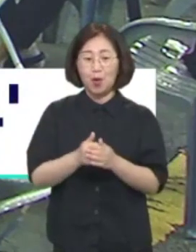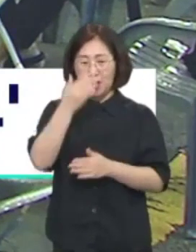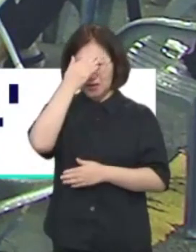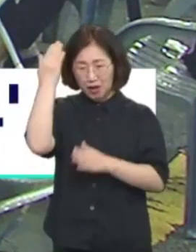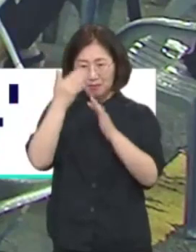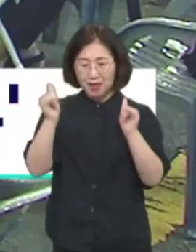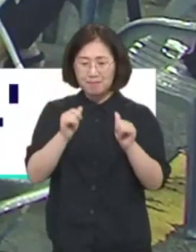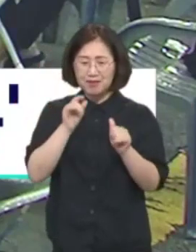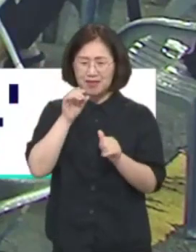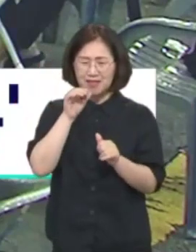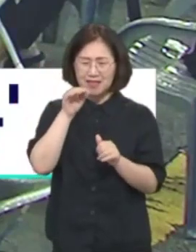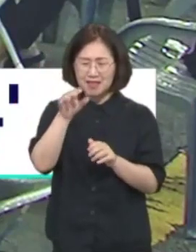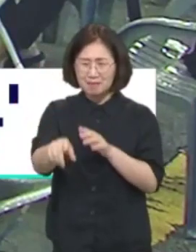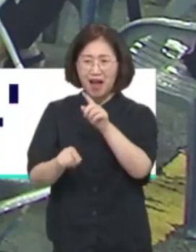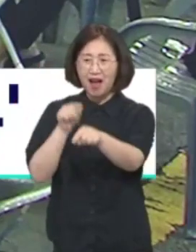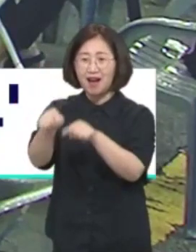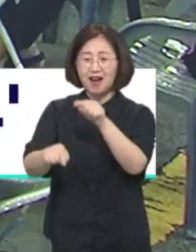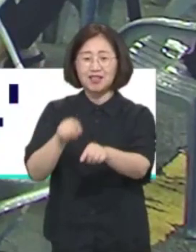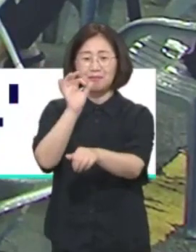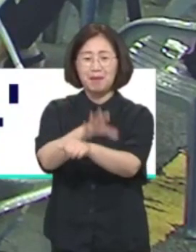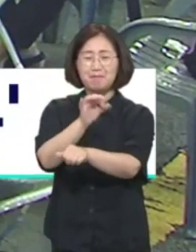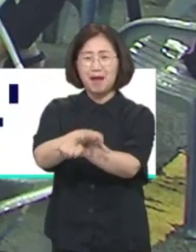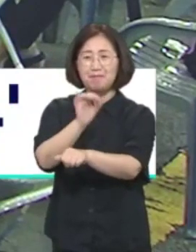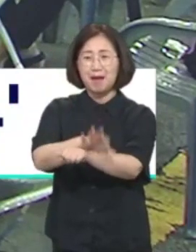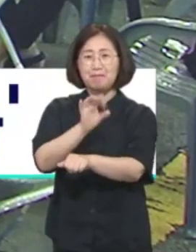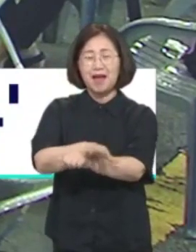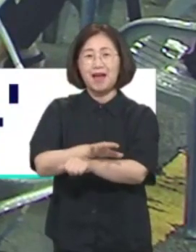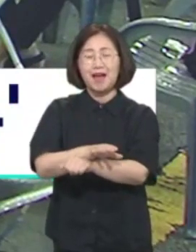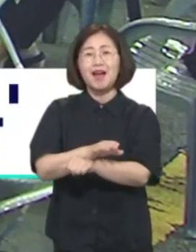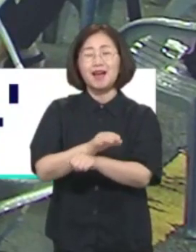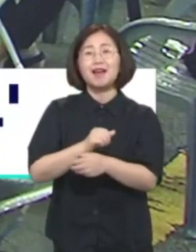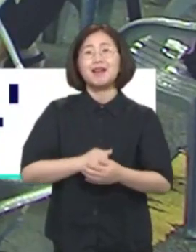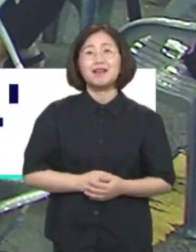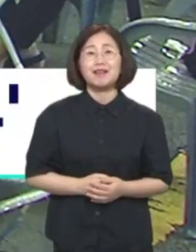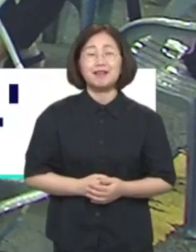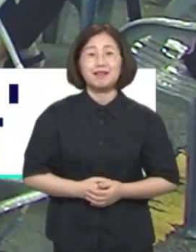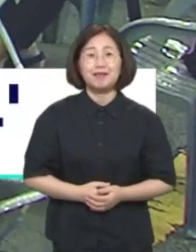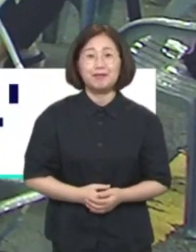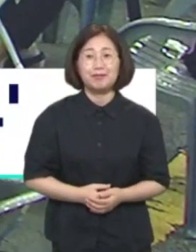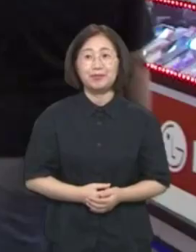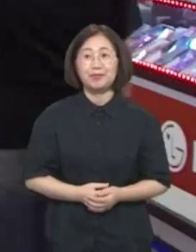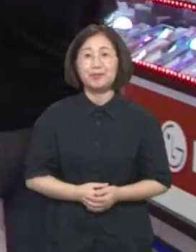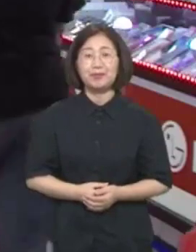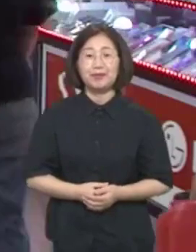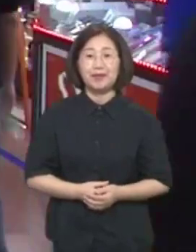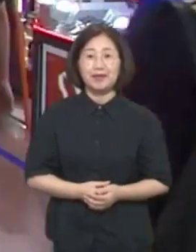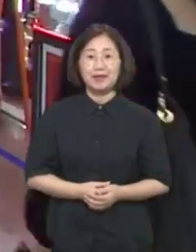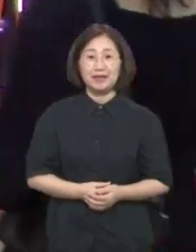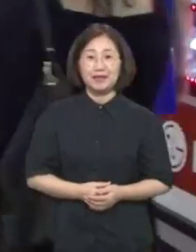유입이 늘면서 상권 활성화에 기폭제 역할을 하고 있습니다. 이수복 기자의 보도입니다.